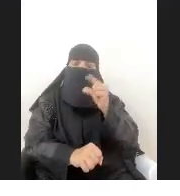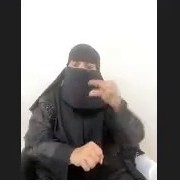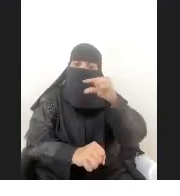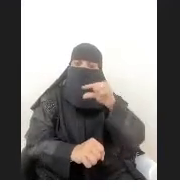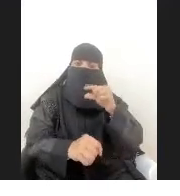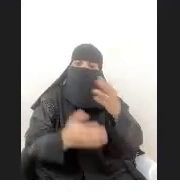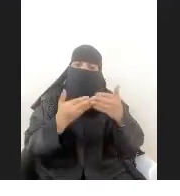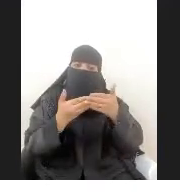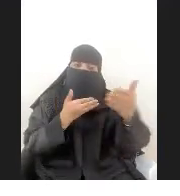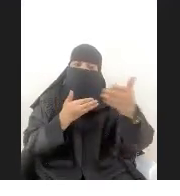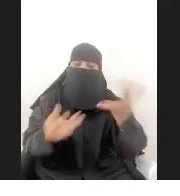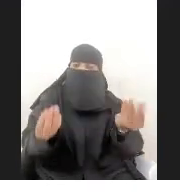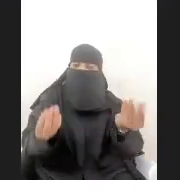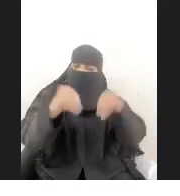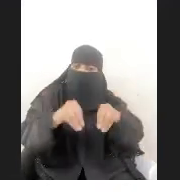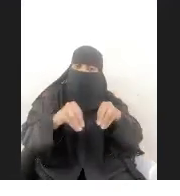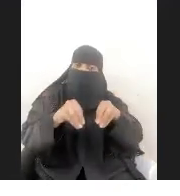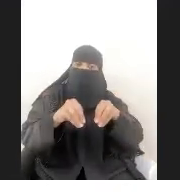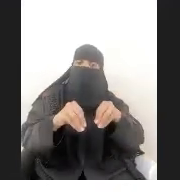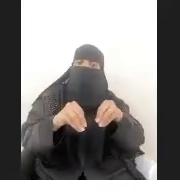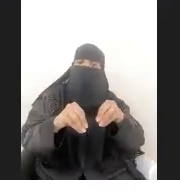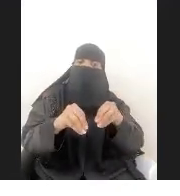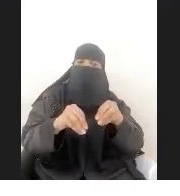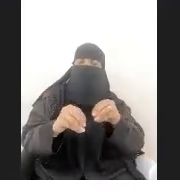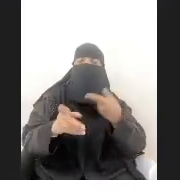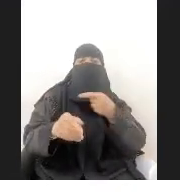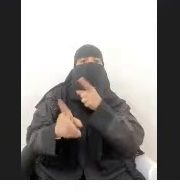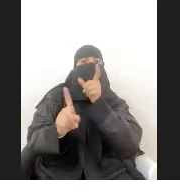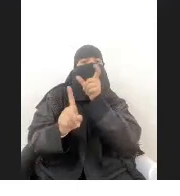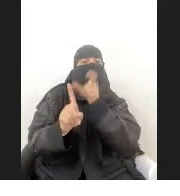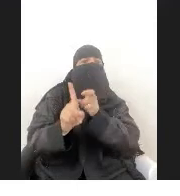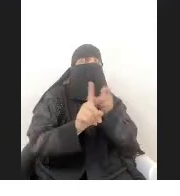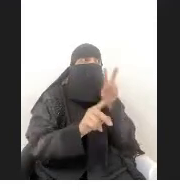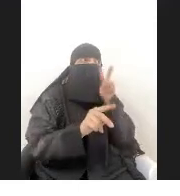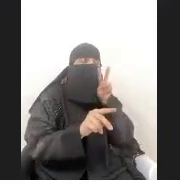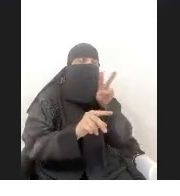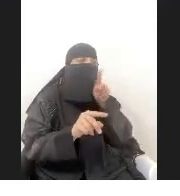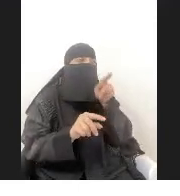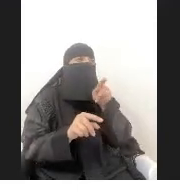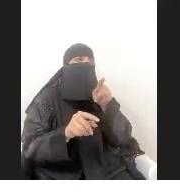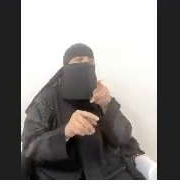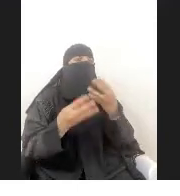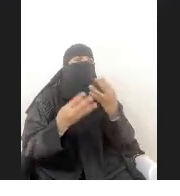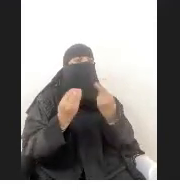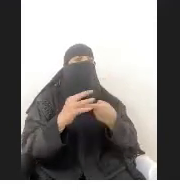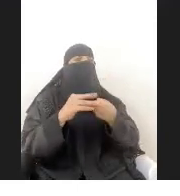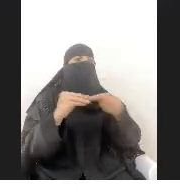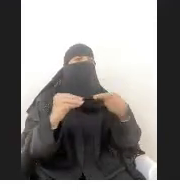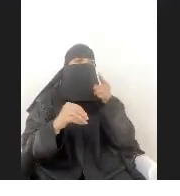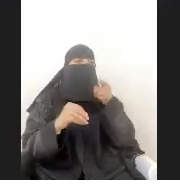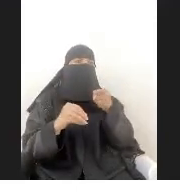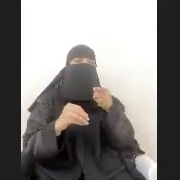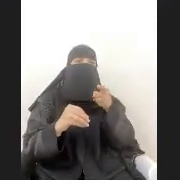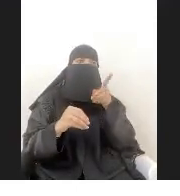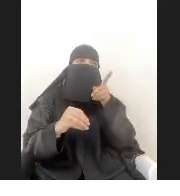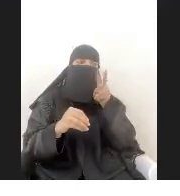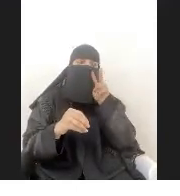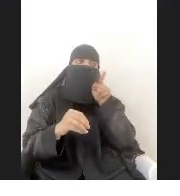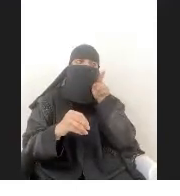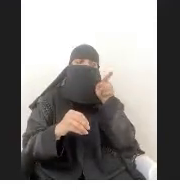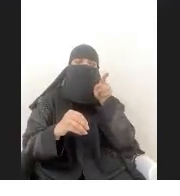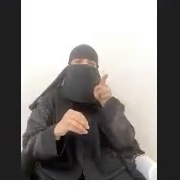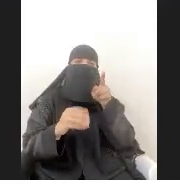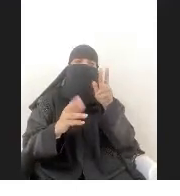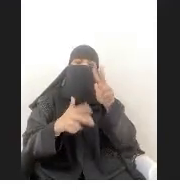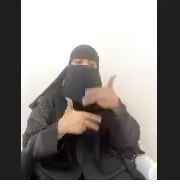الفيديو التعليمي للمتعلمين كل ما قلت نسبة مشاهدات هذا الفيديو. فهذا يعطينا تأكيد